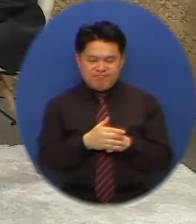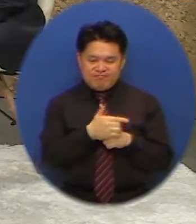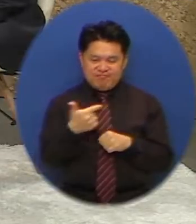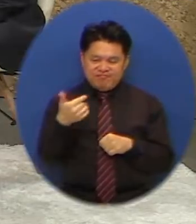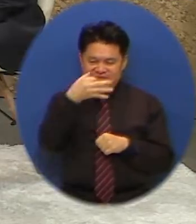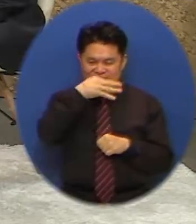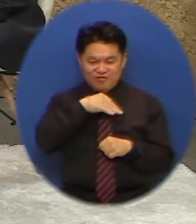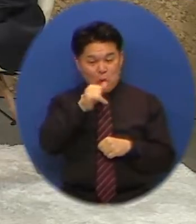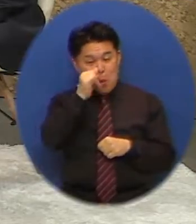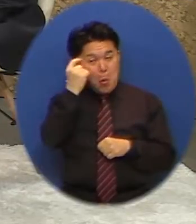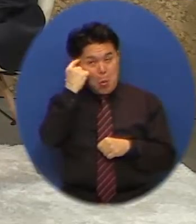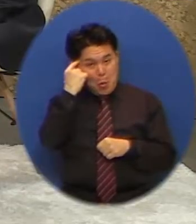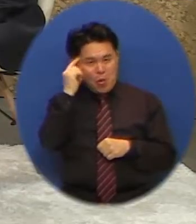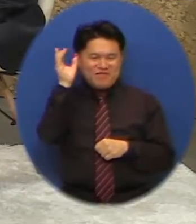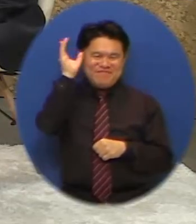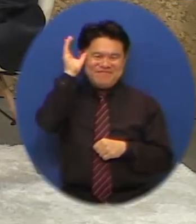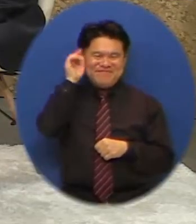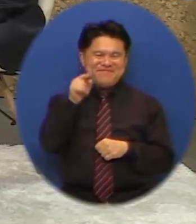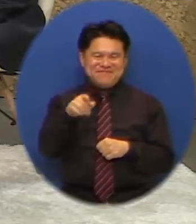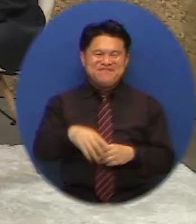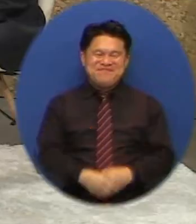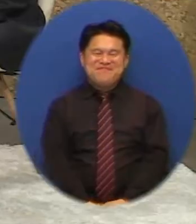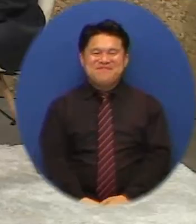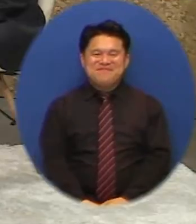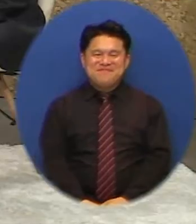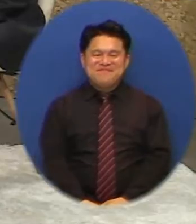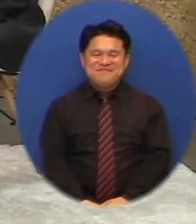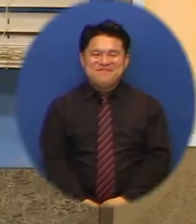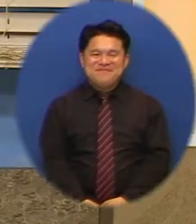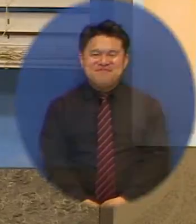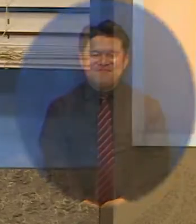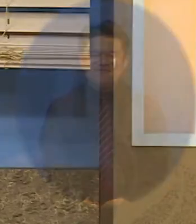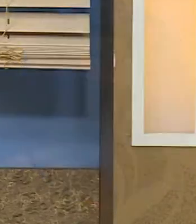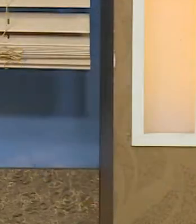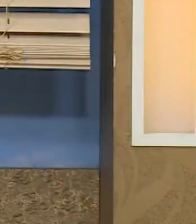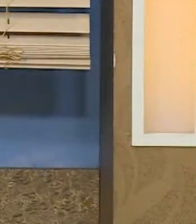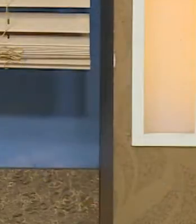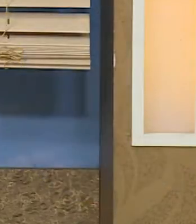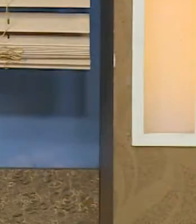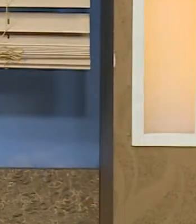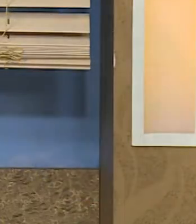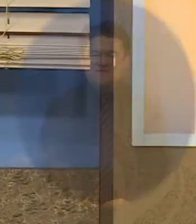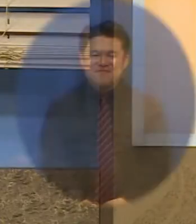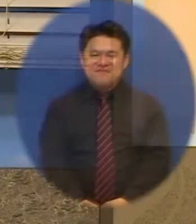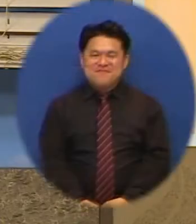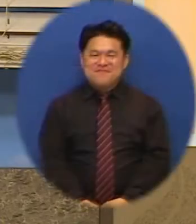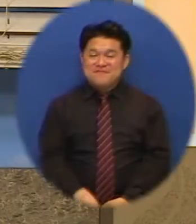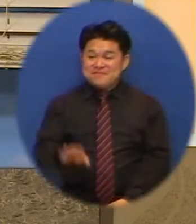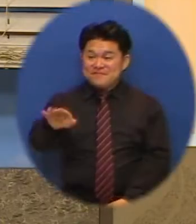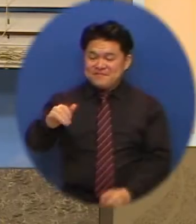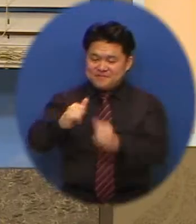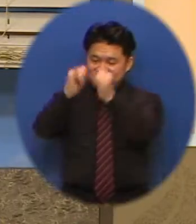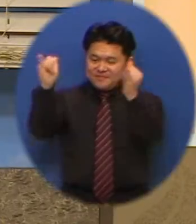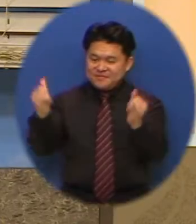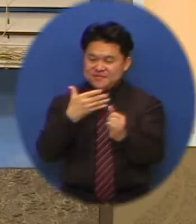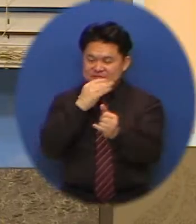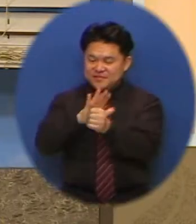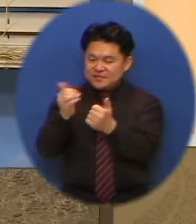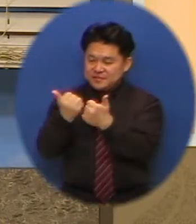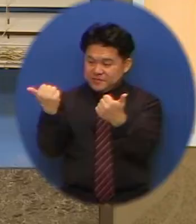효과, 뭐 시너지가 있지 예, 않을까라는 예, 예. 생각이 듭니다. 사회복지 협의회에 대한